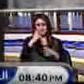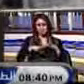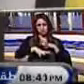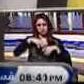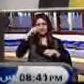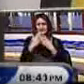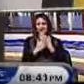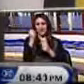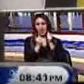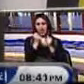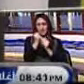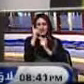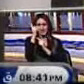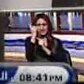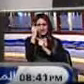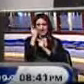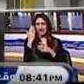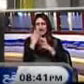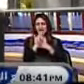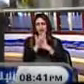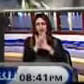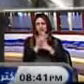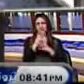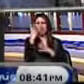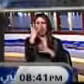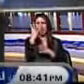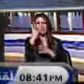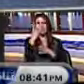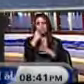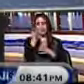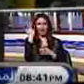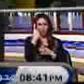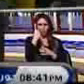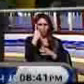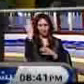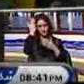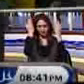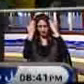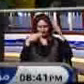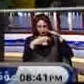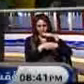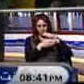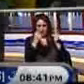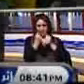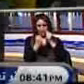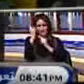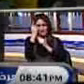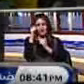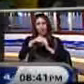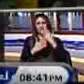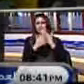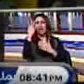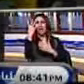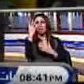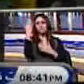طبيا لتقديم الخدمات الطبية العاجلة لأربع أفراد في دفعة واحدة. هيئة الإسعاف المصرية بتدفع ب20